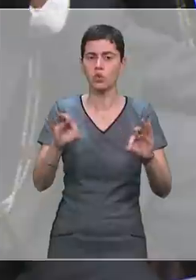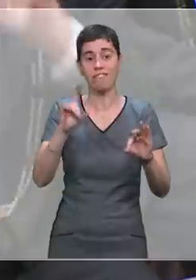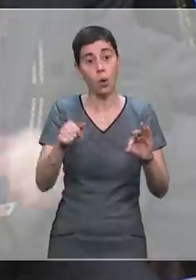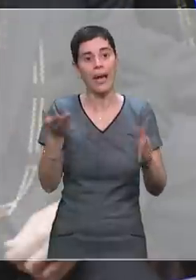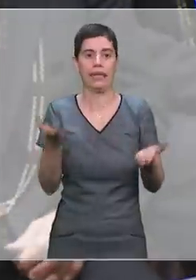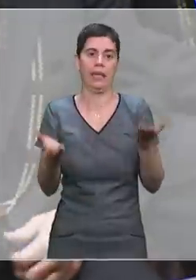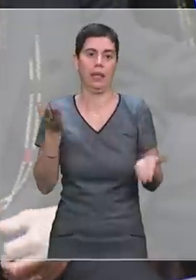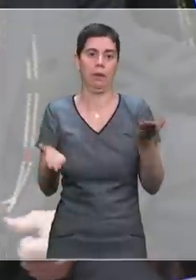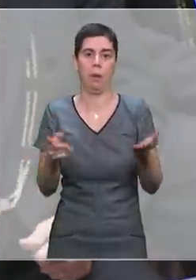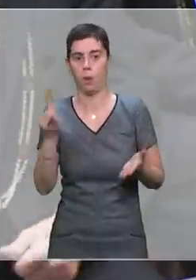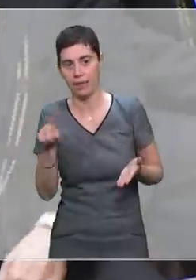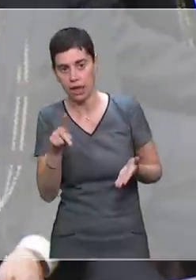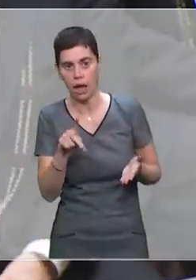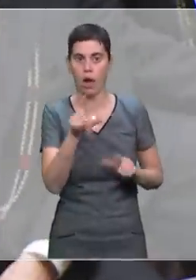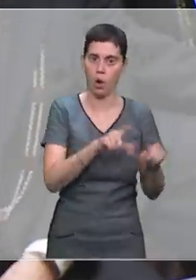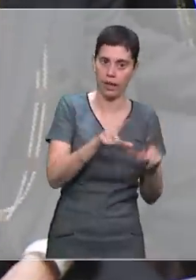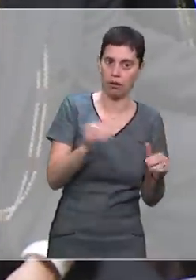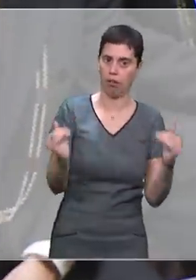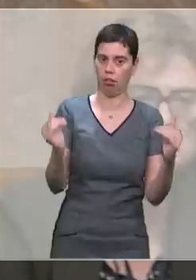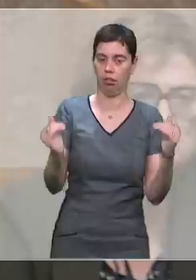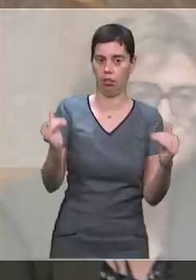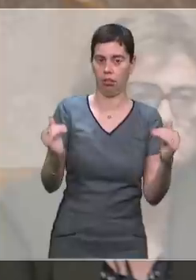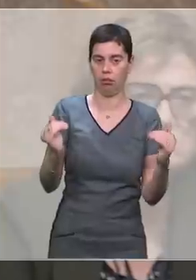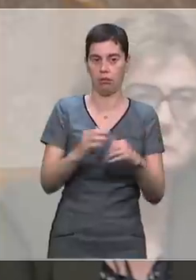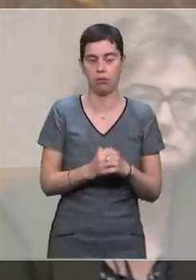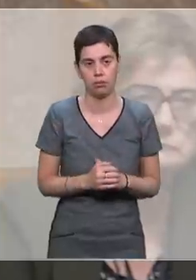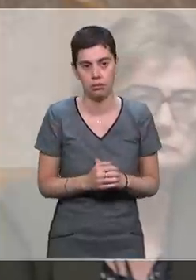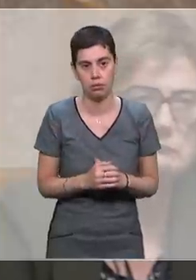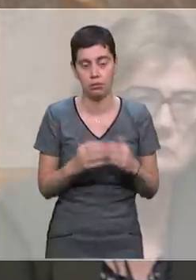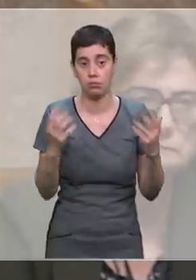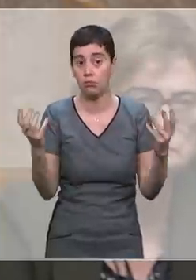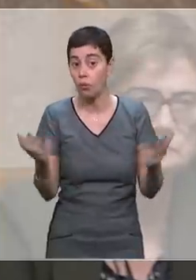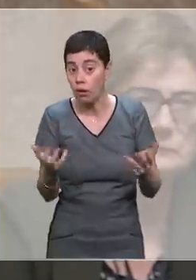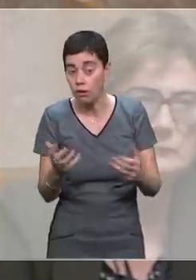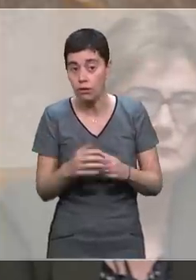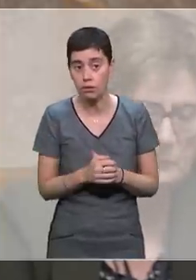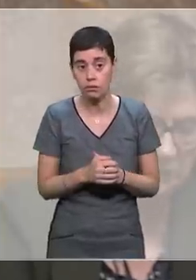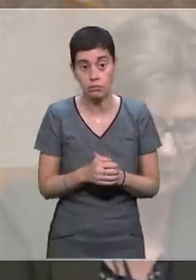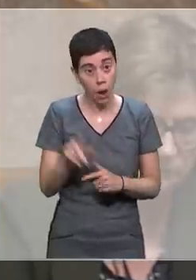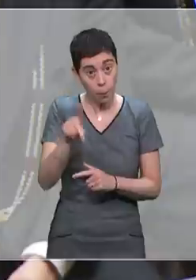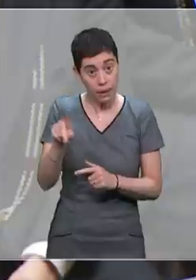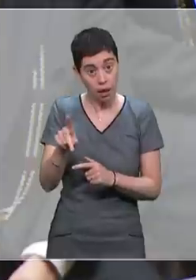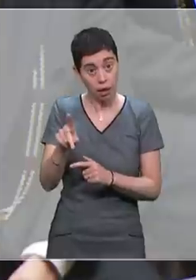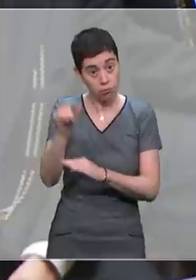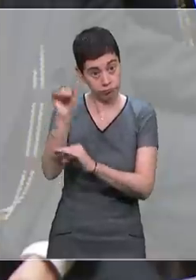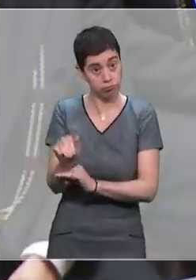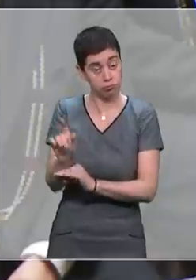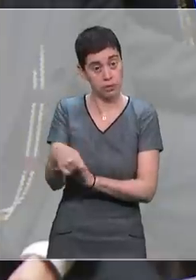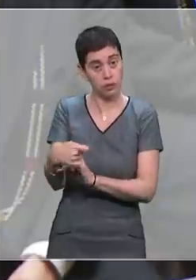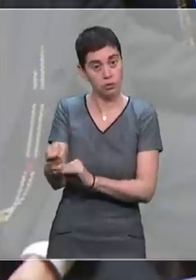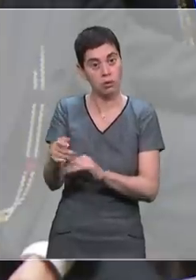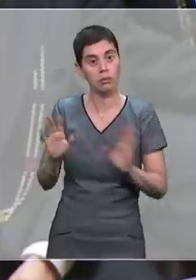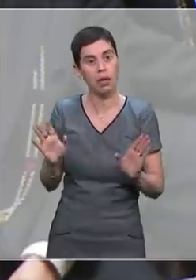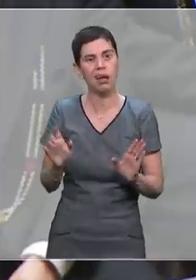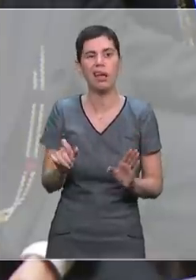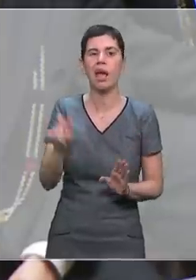équilibre qui est celui auquel le gouvernement est attaché, qui consiste réellement à défendre les propriétaires, mais de ne pas englober